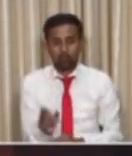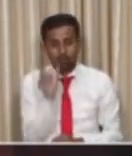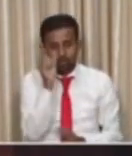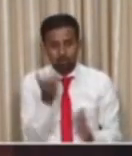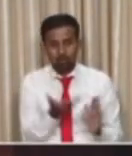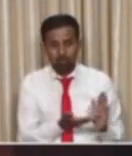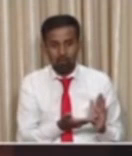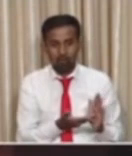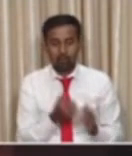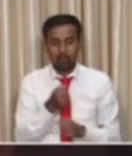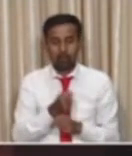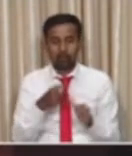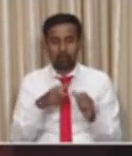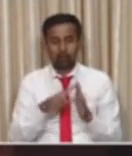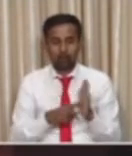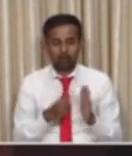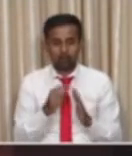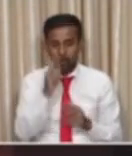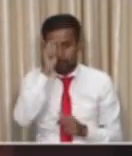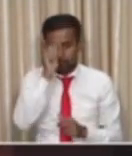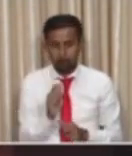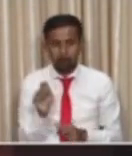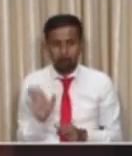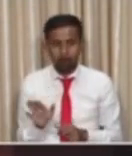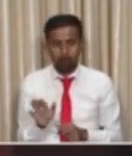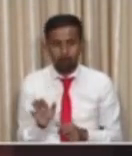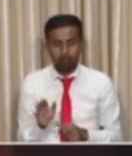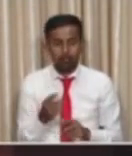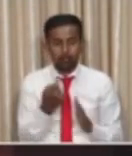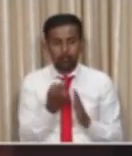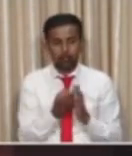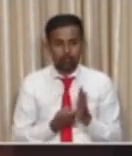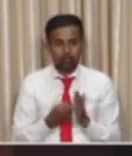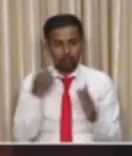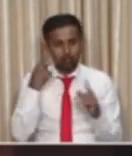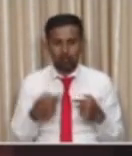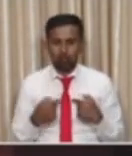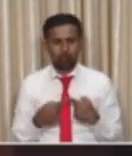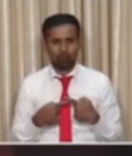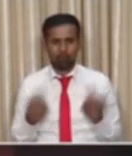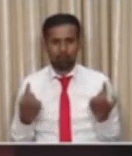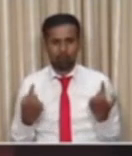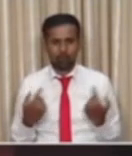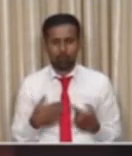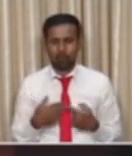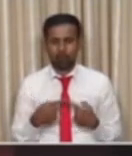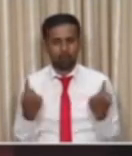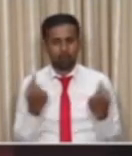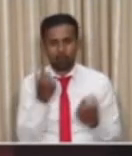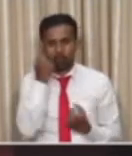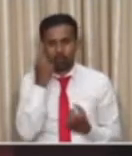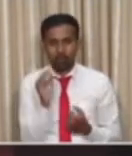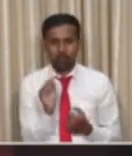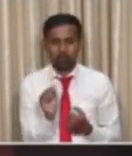කැමති ගජේන්ද්‍රන් පොන්නම්බලම් මැතිතුමාගේ ප්‍රතිපත්ති පිළිබඳව අපිට තියෙන වෙනස්කම් අපිට තියෙන පරස්පර මතයන්.